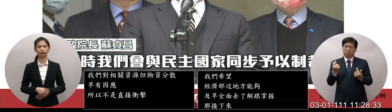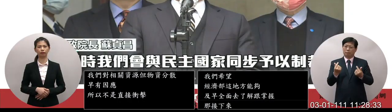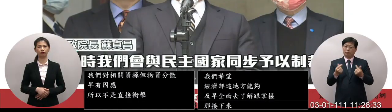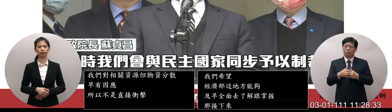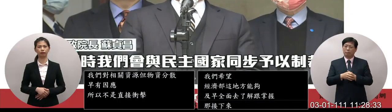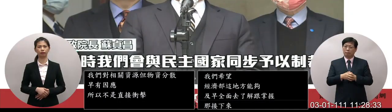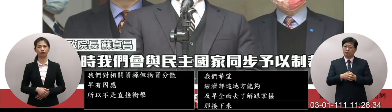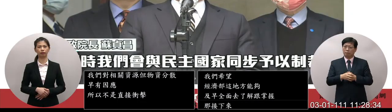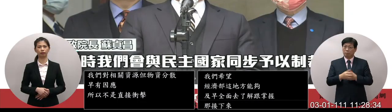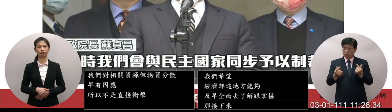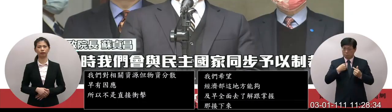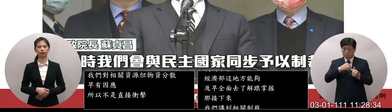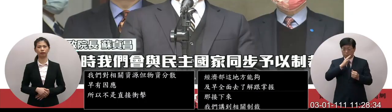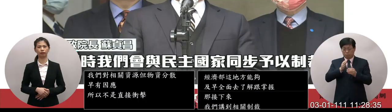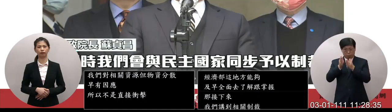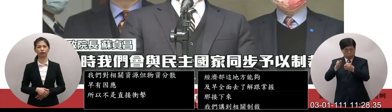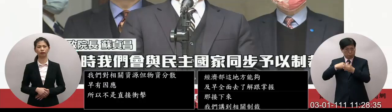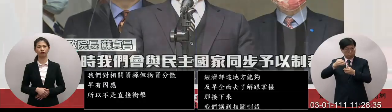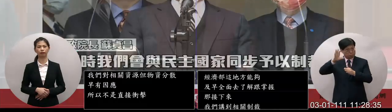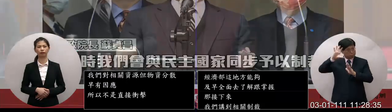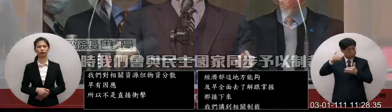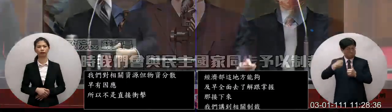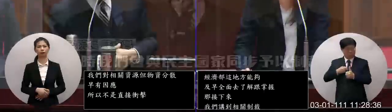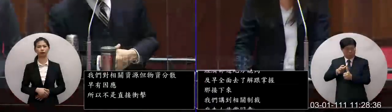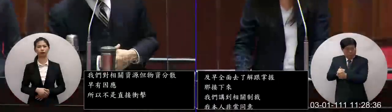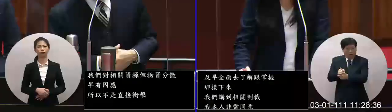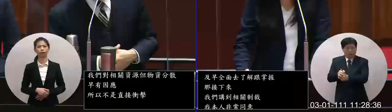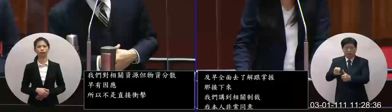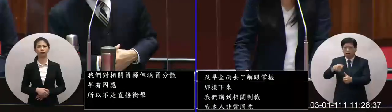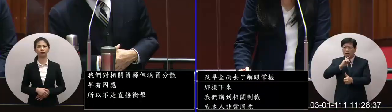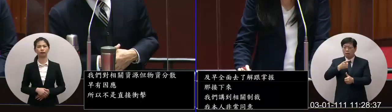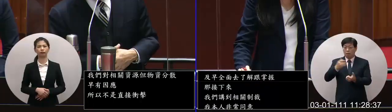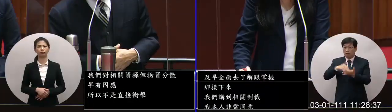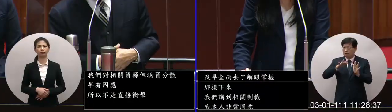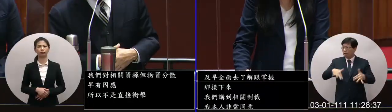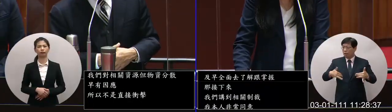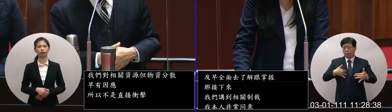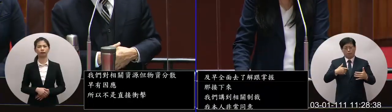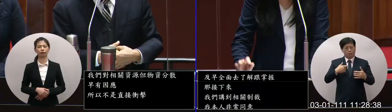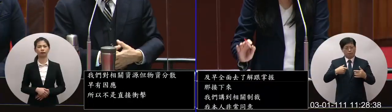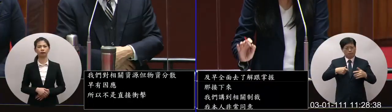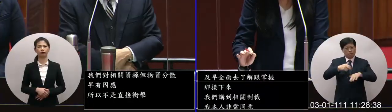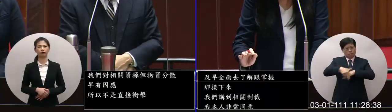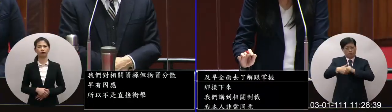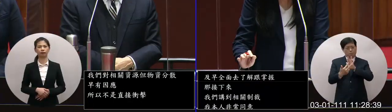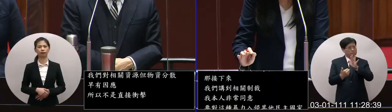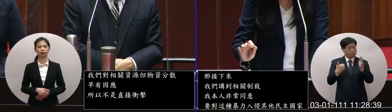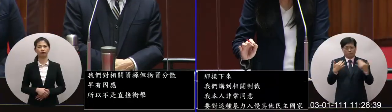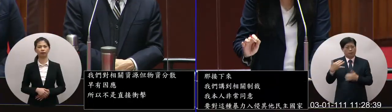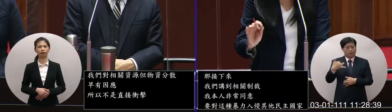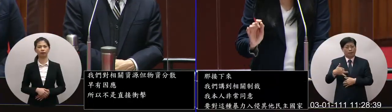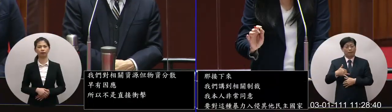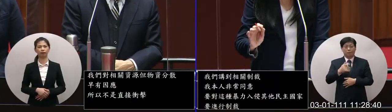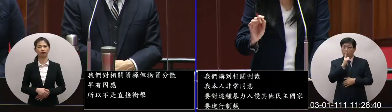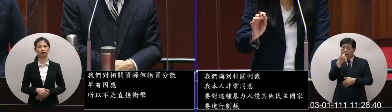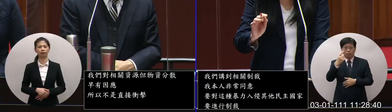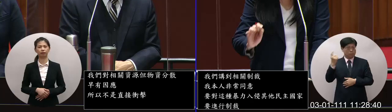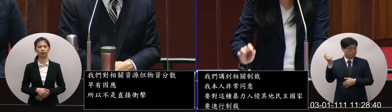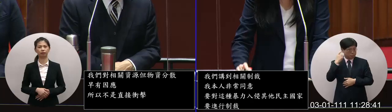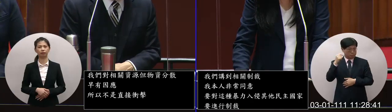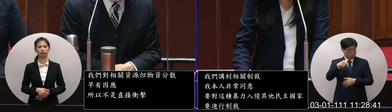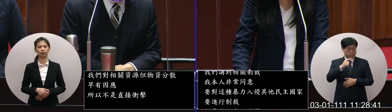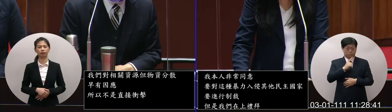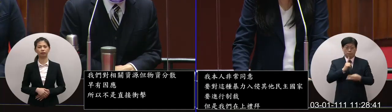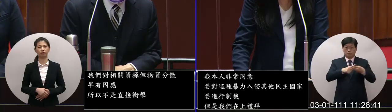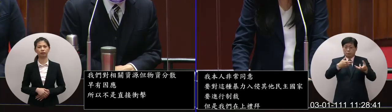这个也有讲说要制裁俄罗斯，但是怎么制裁，其实到现在还没有一个具体的说法。那唯一的呢，其实就是有听到我们的那